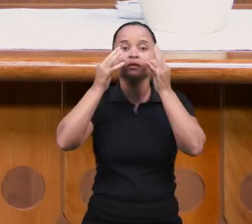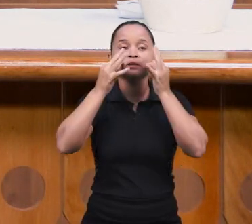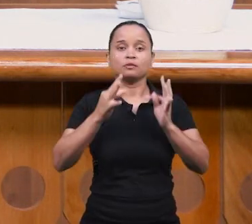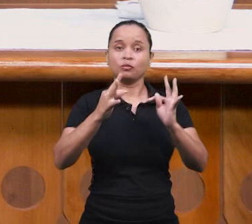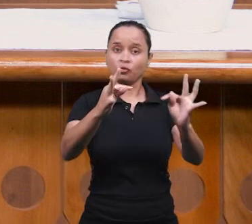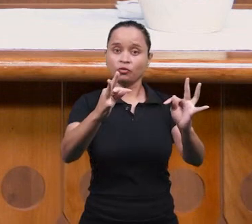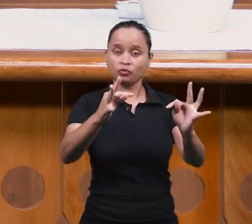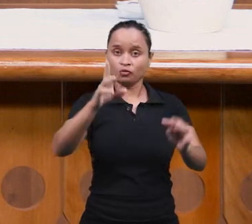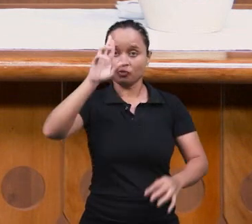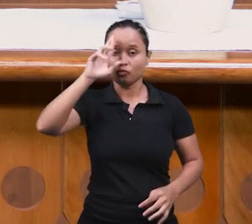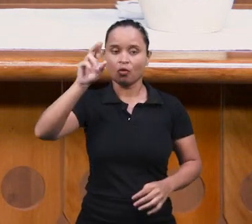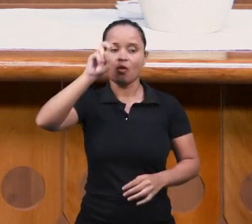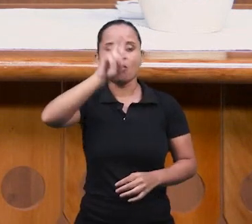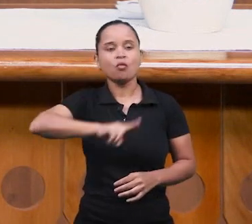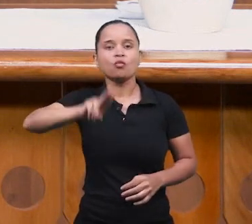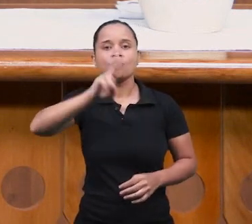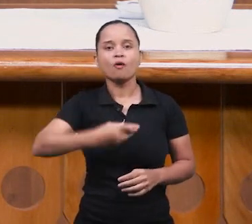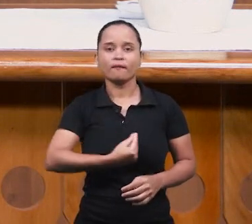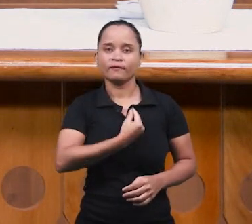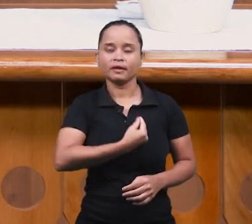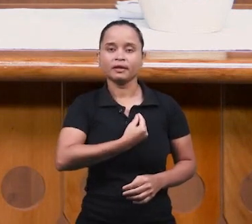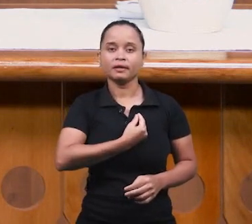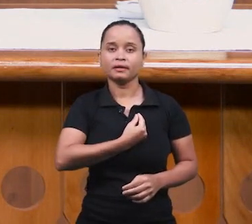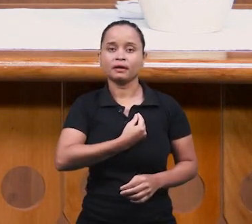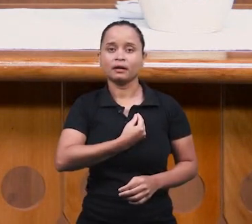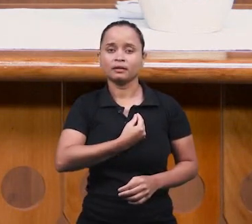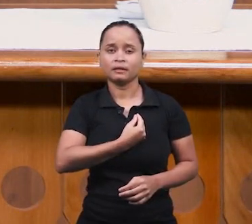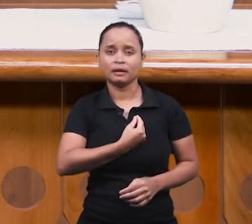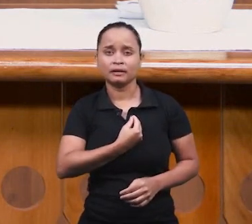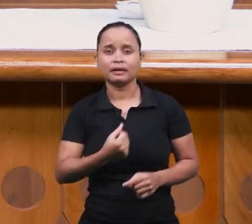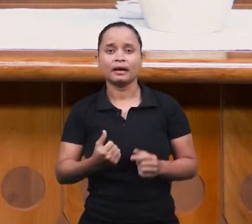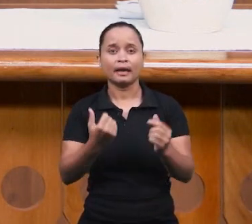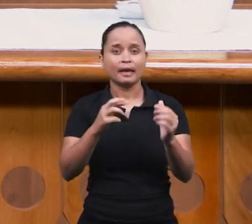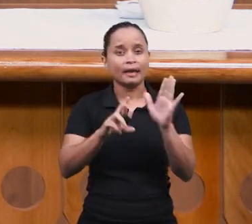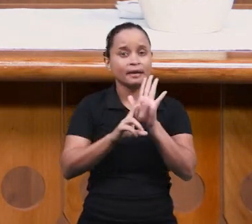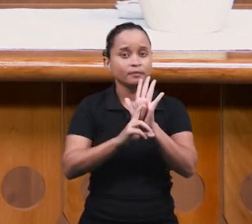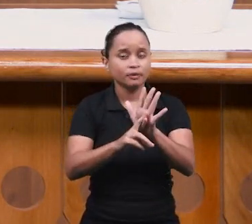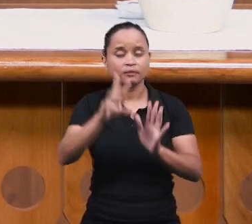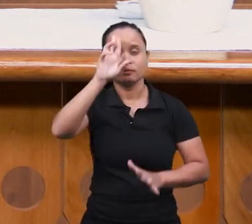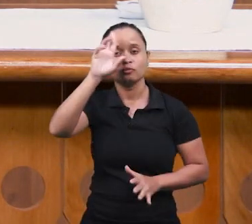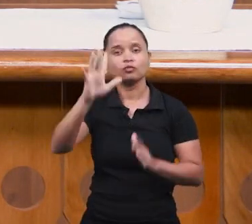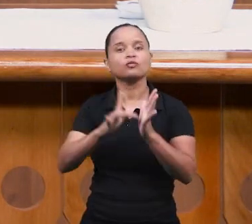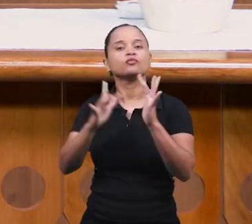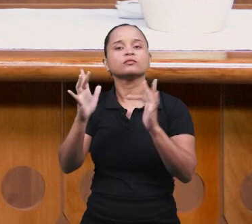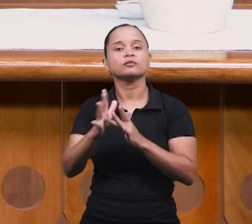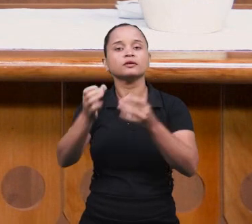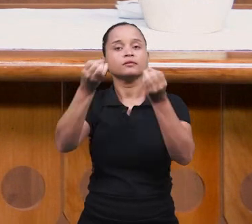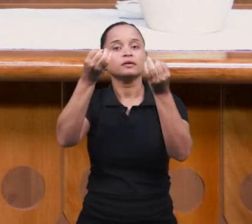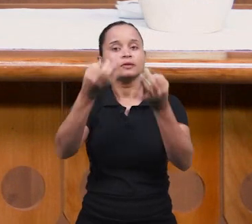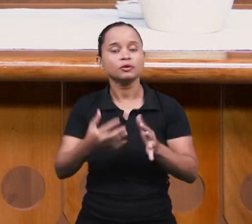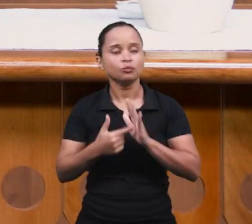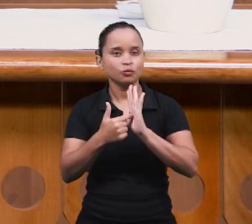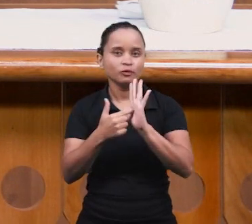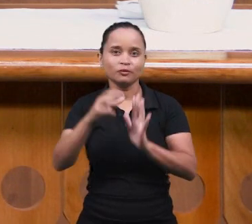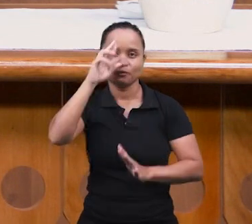témoignage, de tout ce que le Seigneur a utilisé comme des figures du Seigneur Jésus, était là et parlait du Seigneur